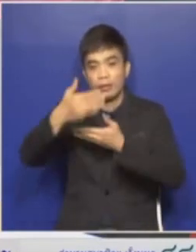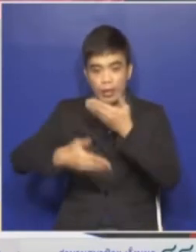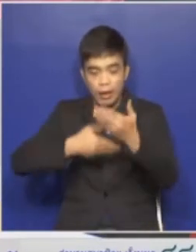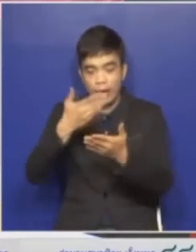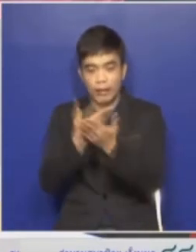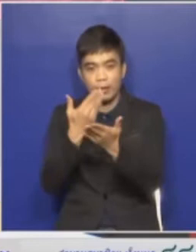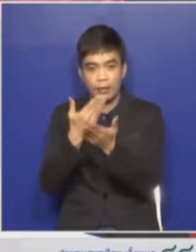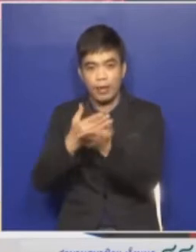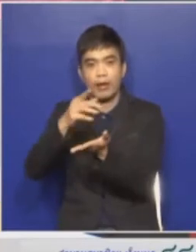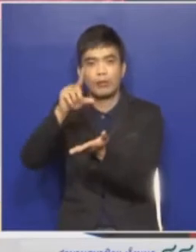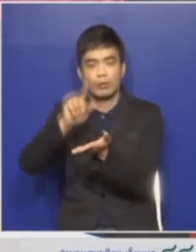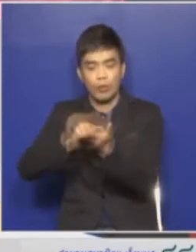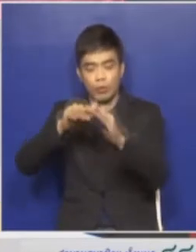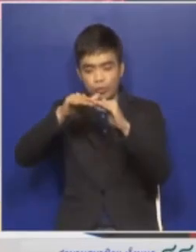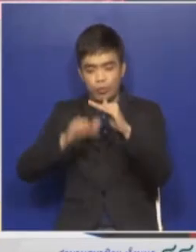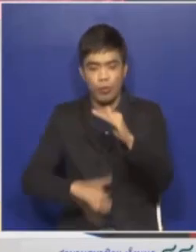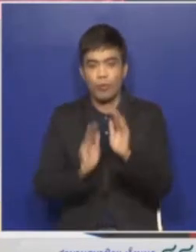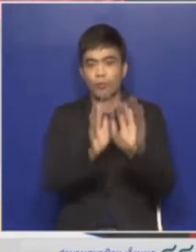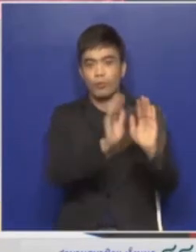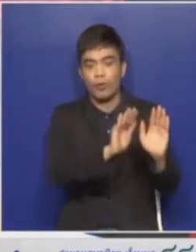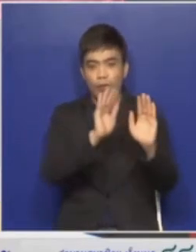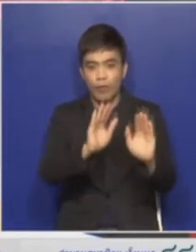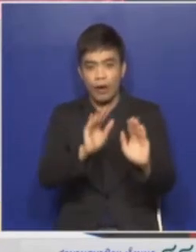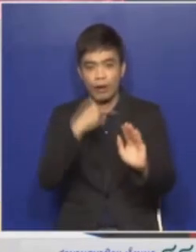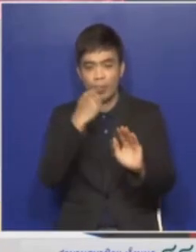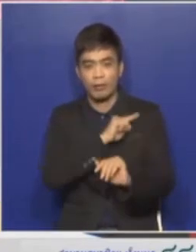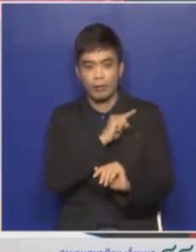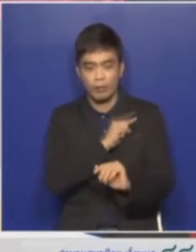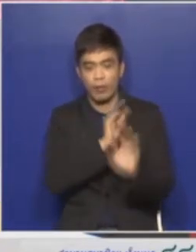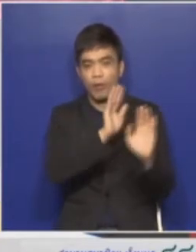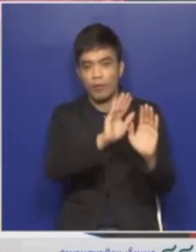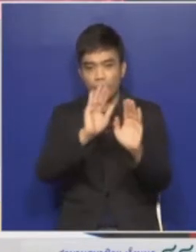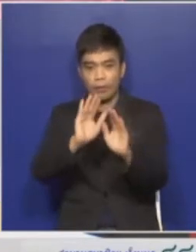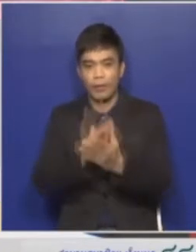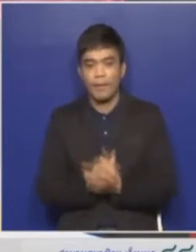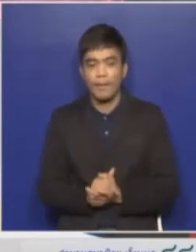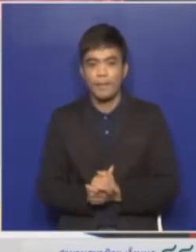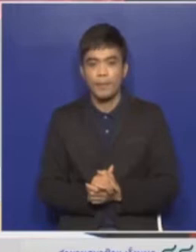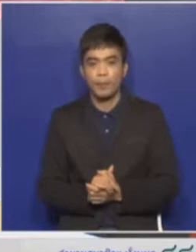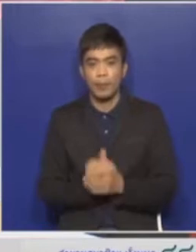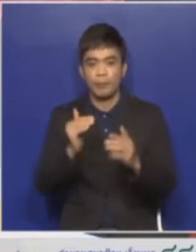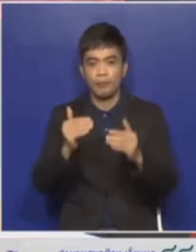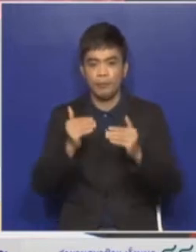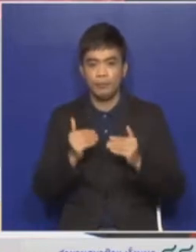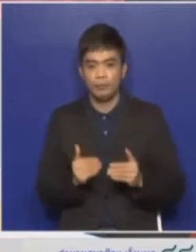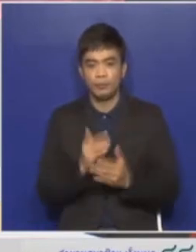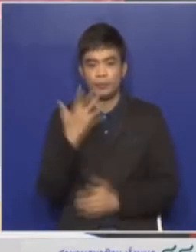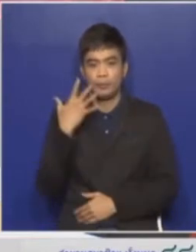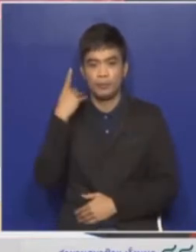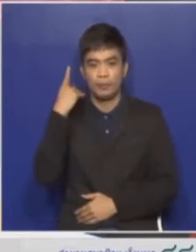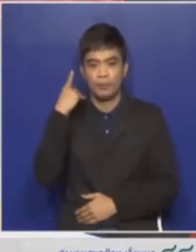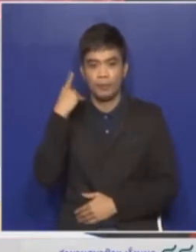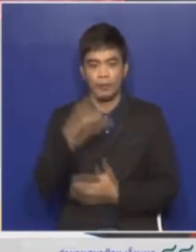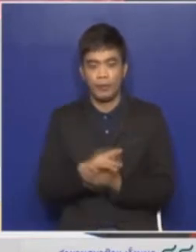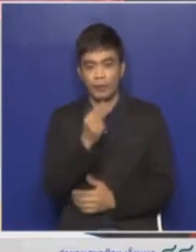ราคาที่ตกต่ำฝากท่านประธานไปถึงหน่วยงานที่เกี่ยวข้องอีกละ 1เมื่อวานนี้ผม